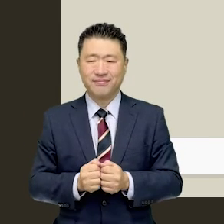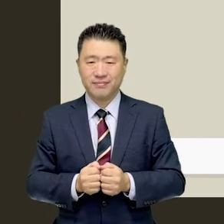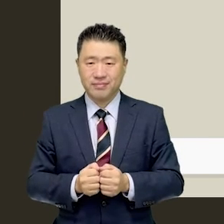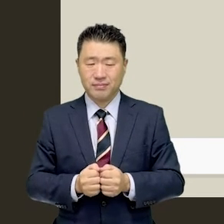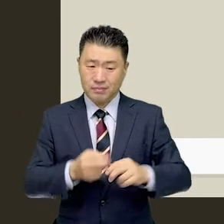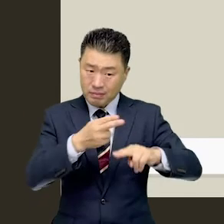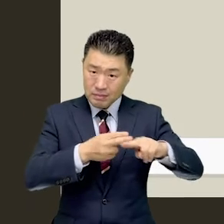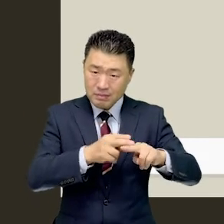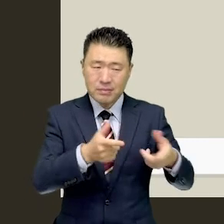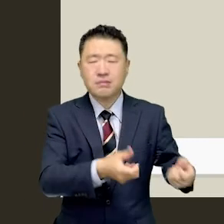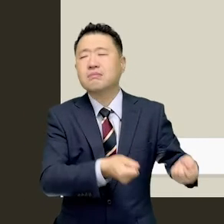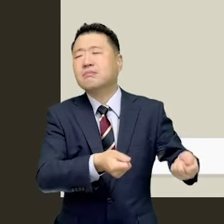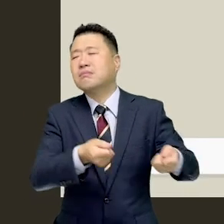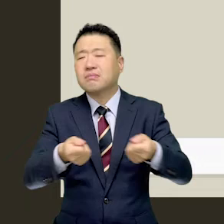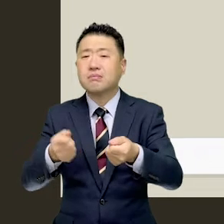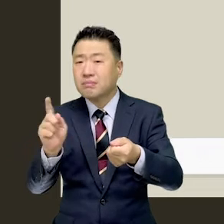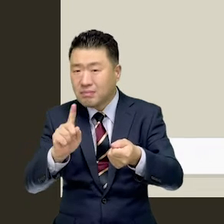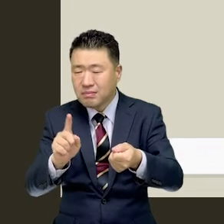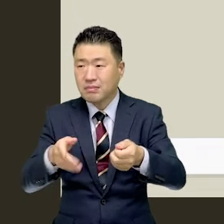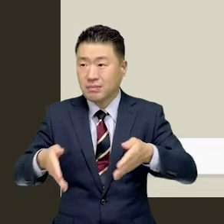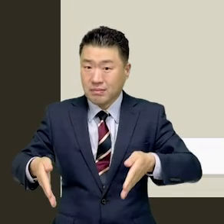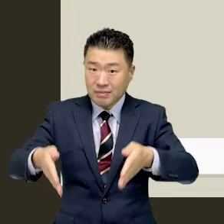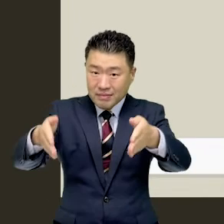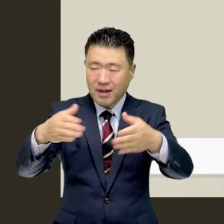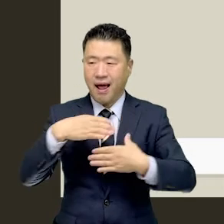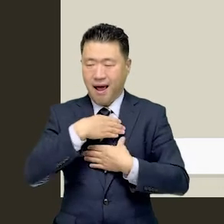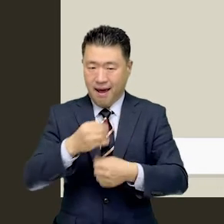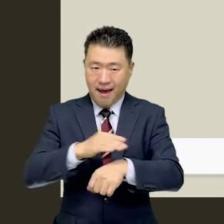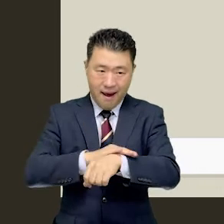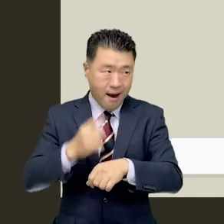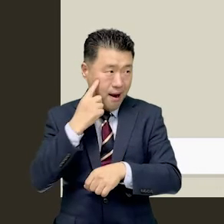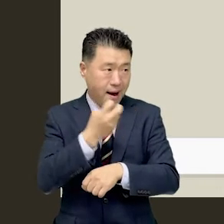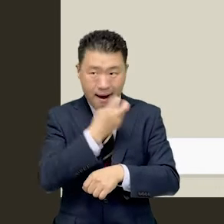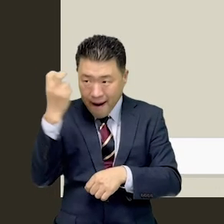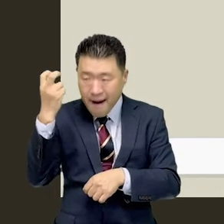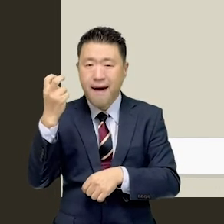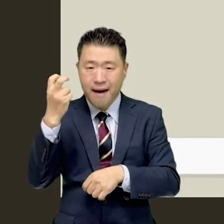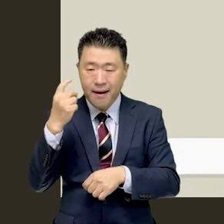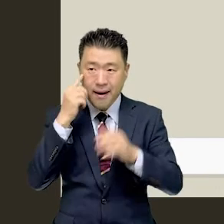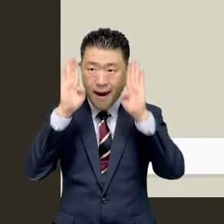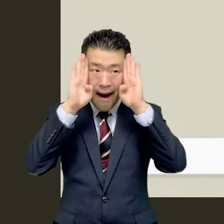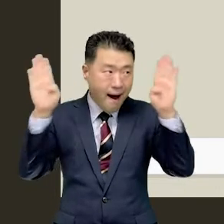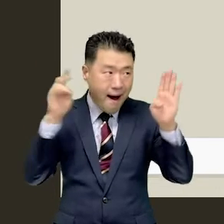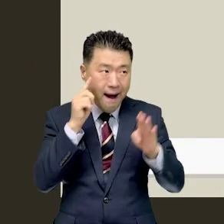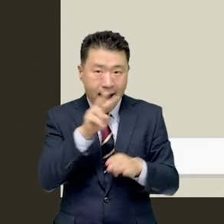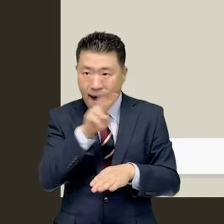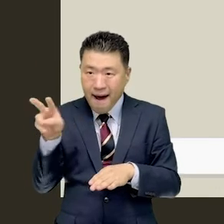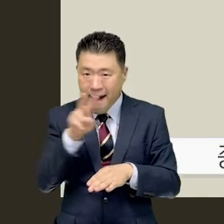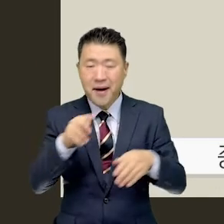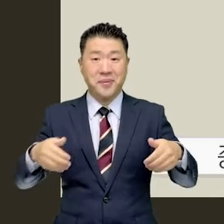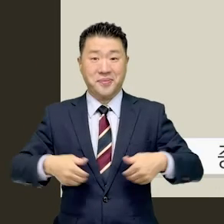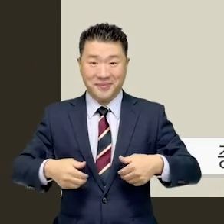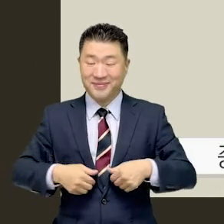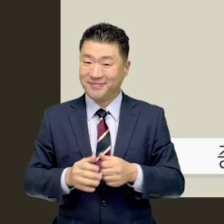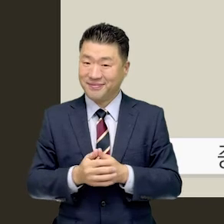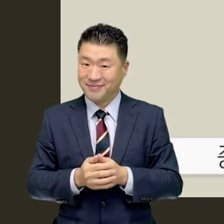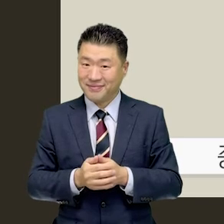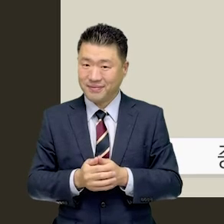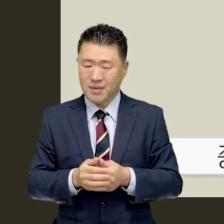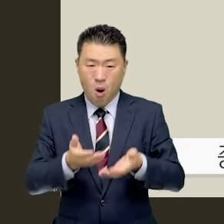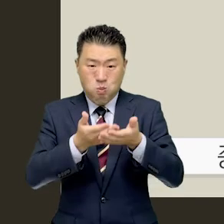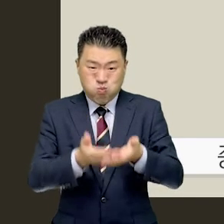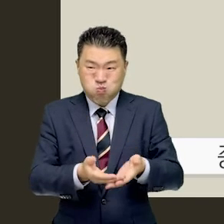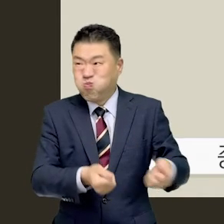조리기구 등을 운반할 때는 통로 상태의 안전을 사전에 확인하고 시야를 확보합니다. 중량물 취급